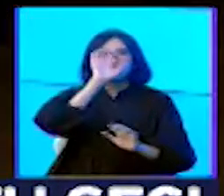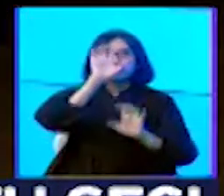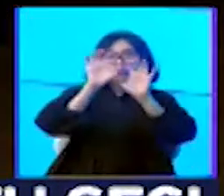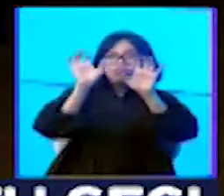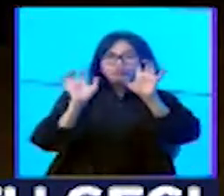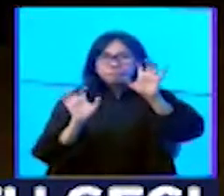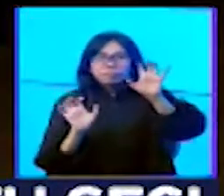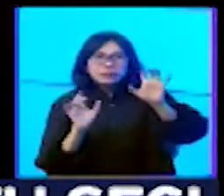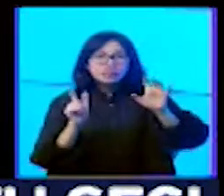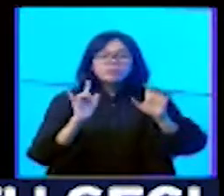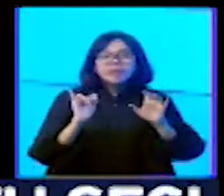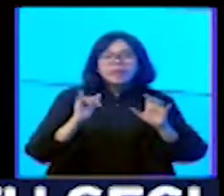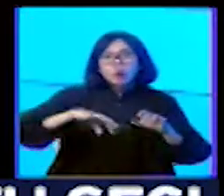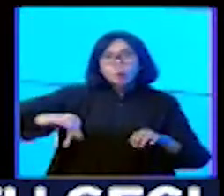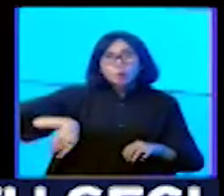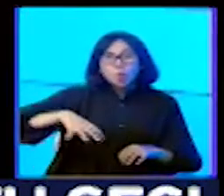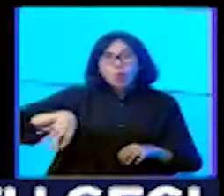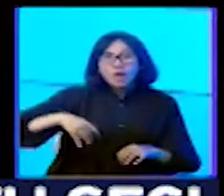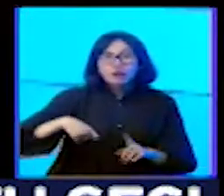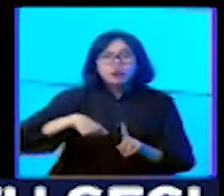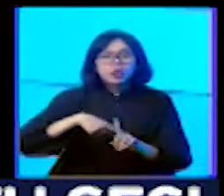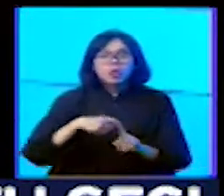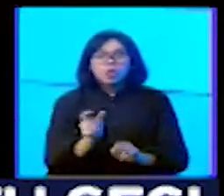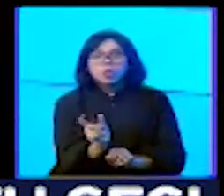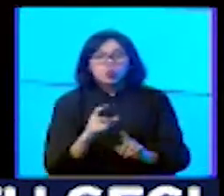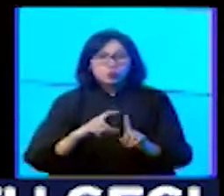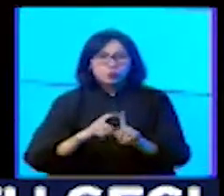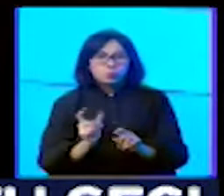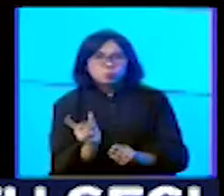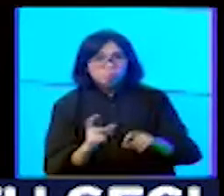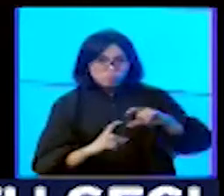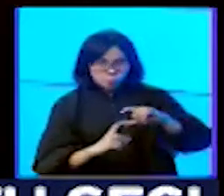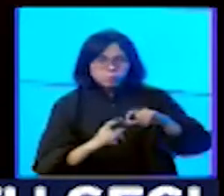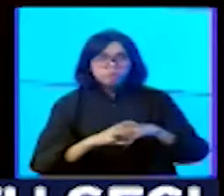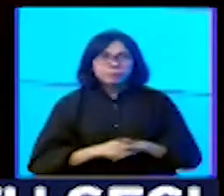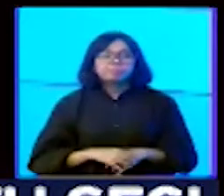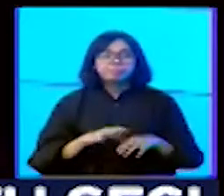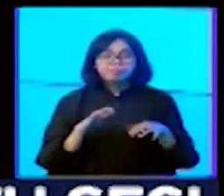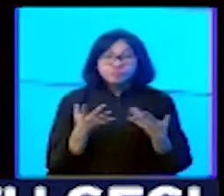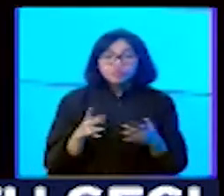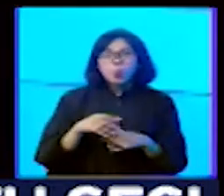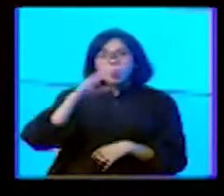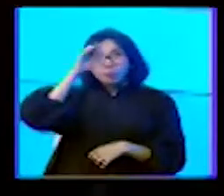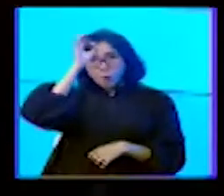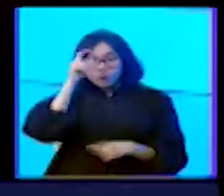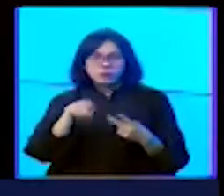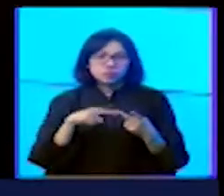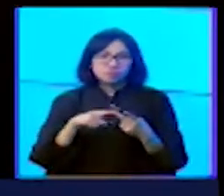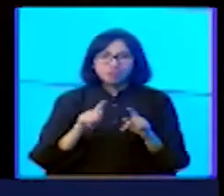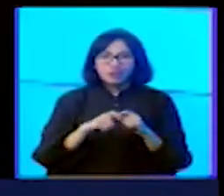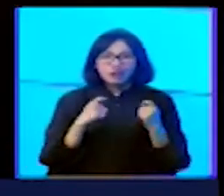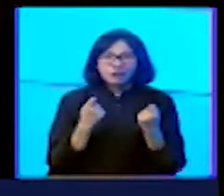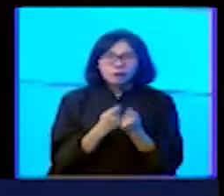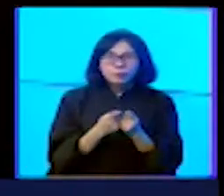keluarga kudus dan sementara itu juga terdapat penjagaan ketat dari tim gabungan polisi dan juga TNI